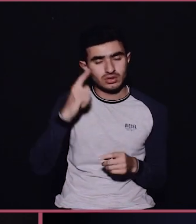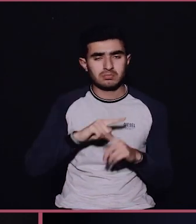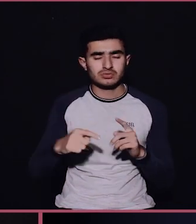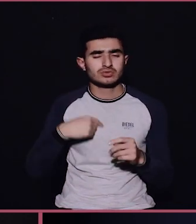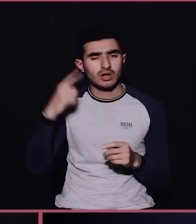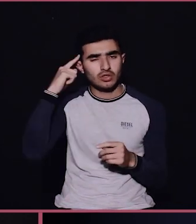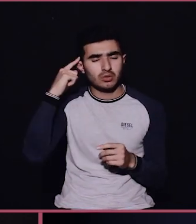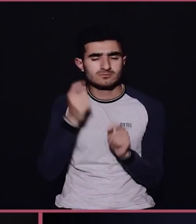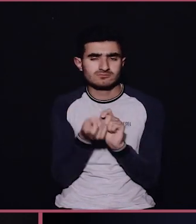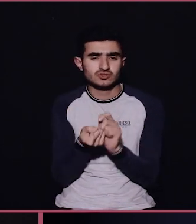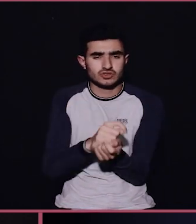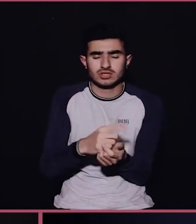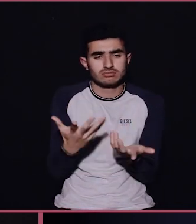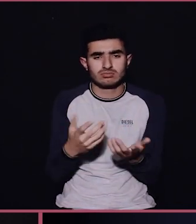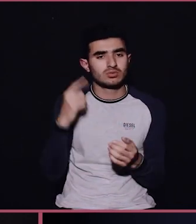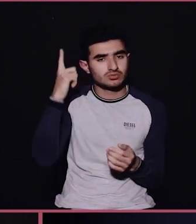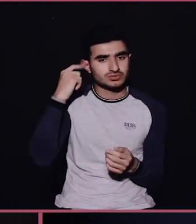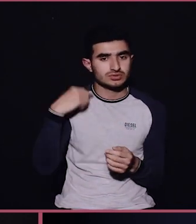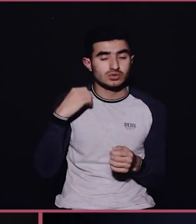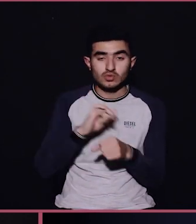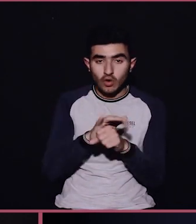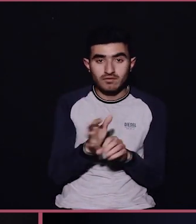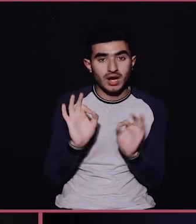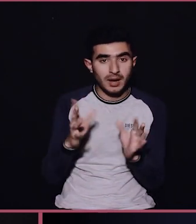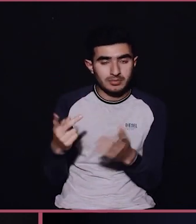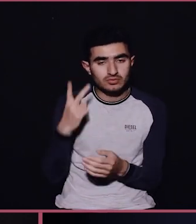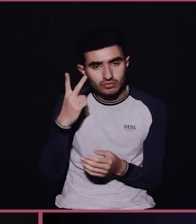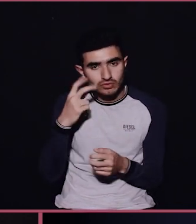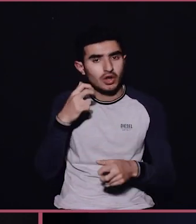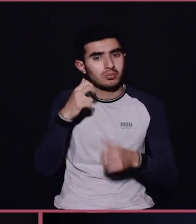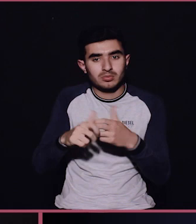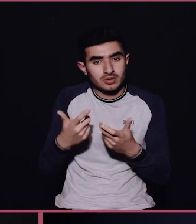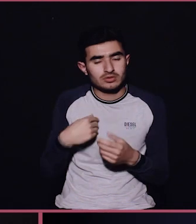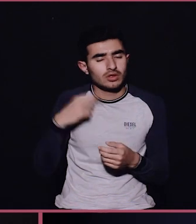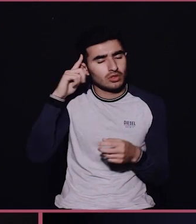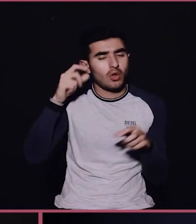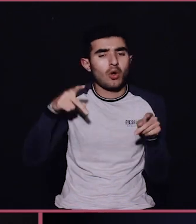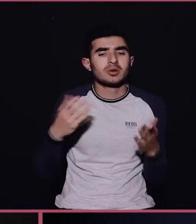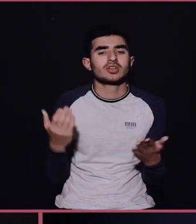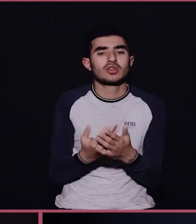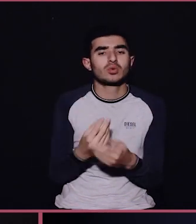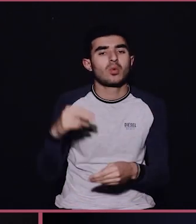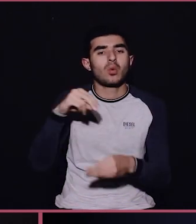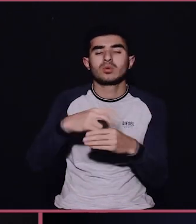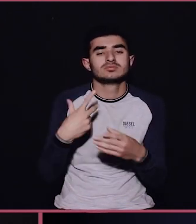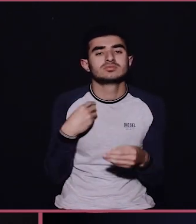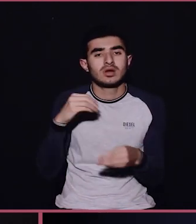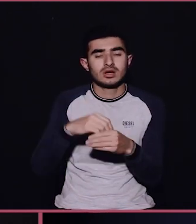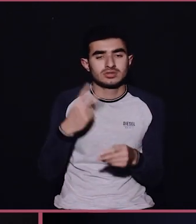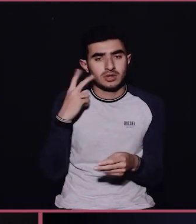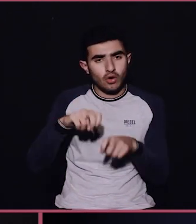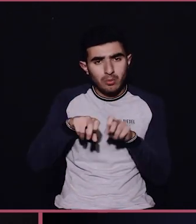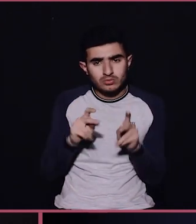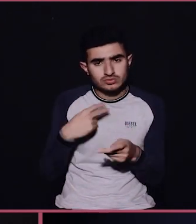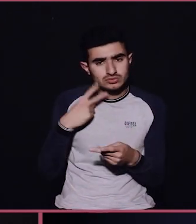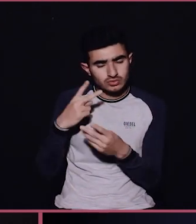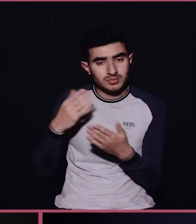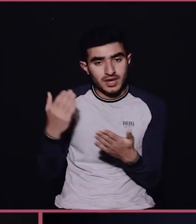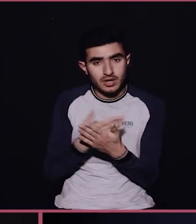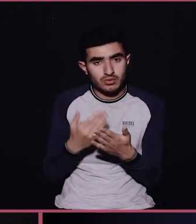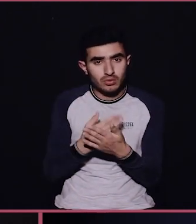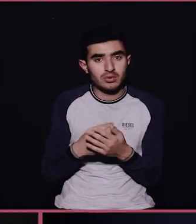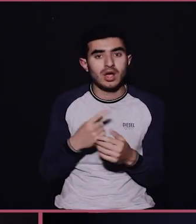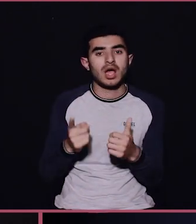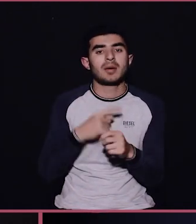کے اندر ایک بات تھی کہ اپنی پرائیویٹ لیول پروڈکٹ کی سورسنگ کرنی ہے تو آپٹیمل سورسنگ تو چائنا سے ہی ہوگی. But when we had to think out of the box because of the impact